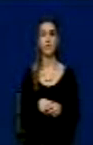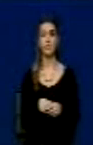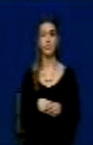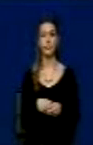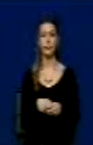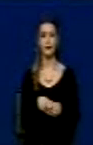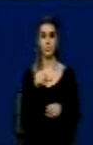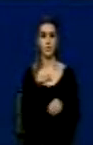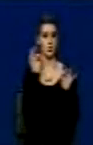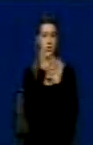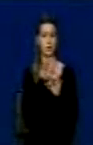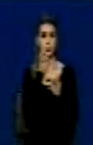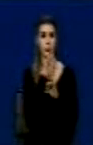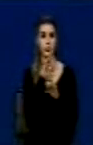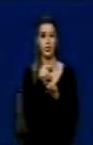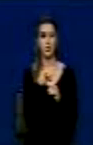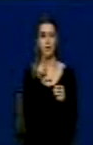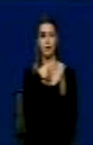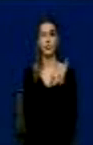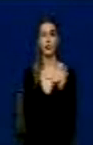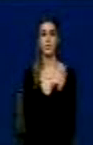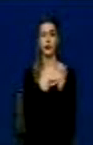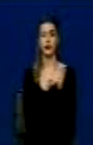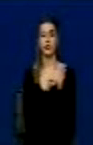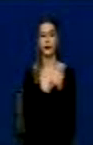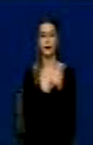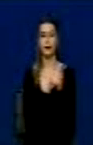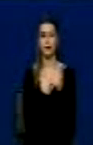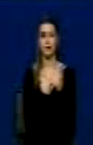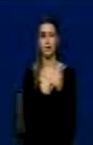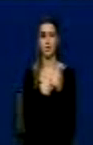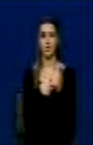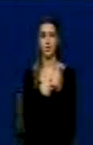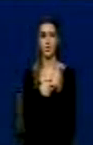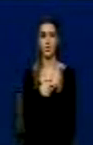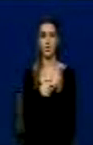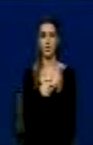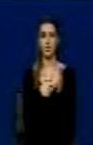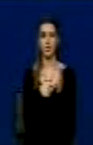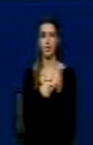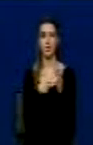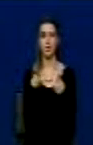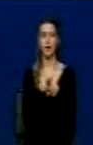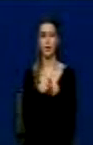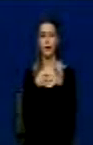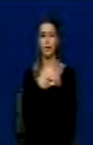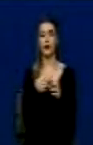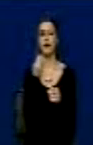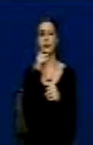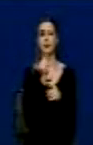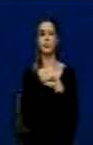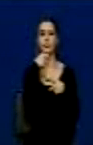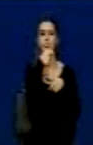nuk mund të mos vret se këtë përmbajtje e karakterizon një dozë e theksuar e